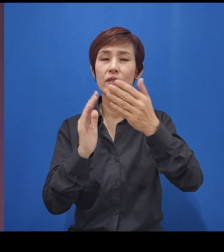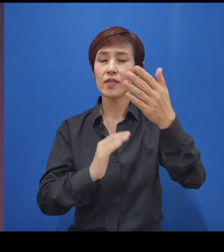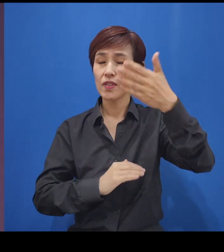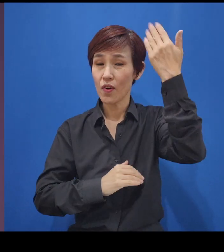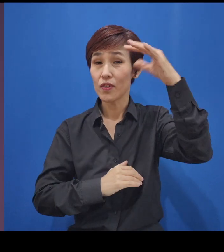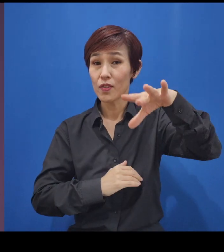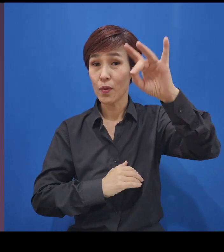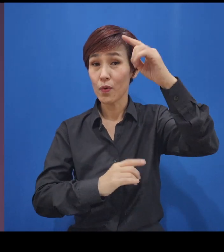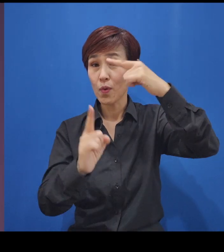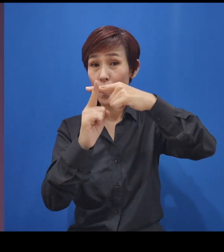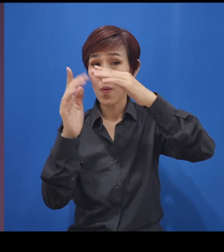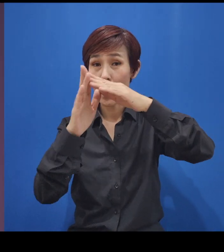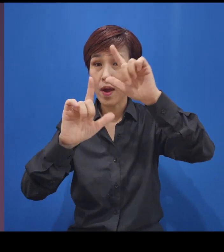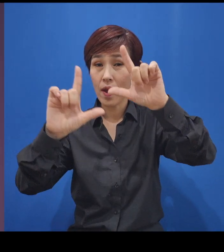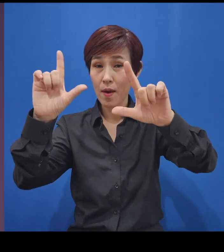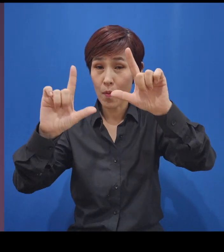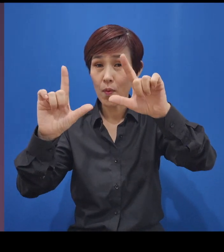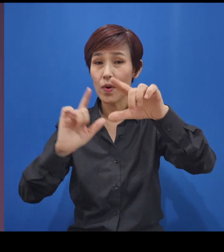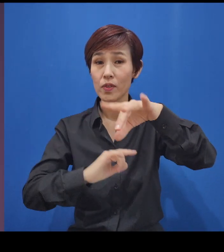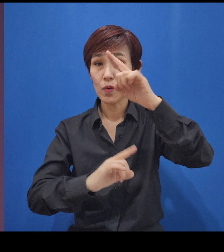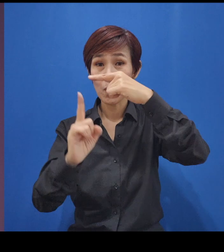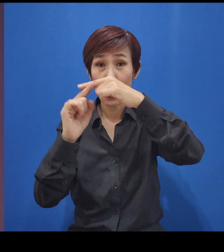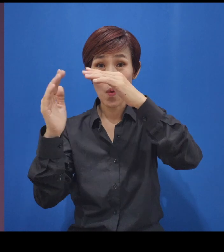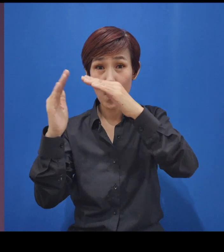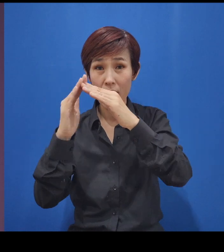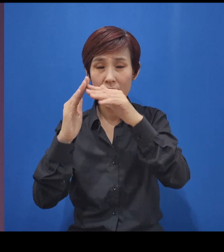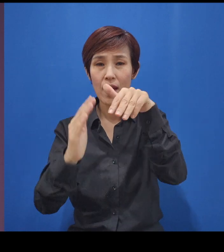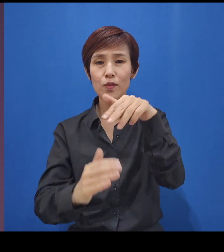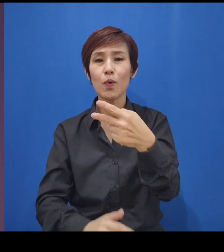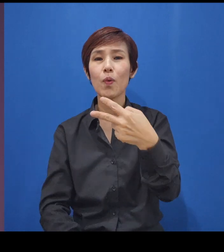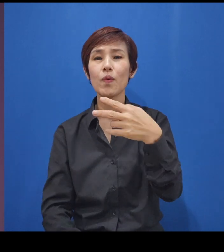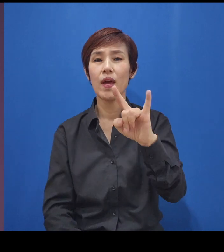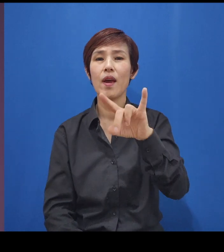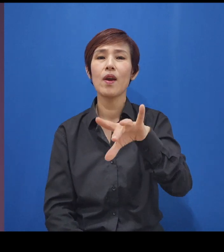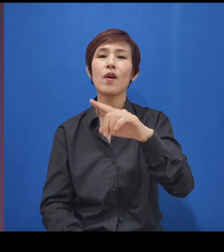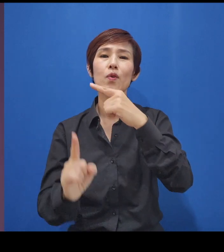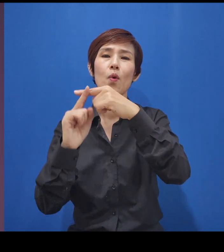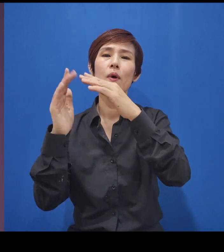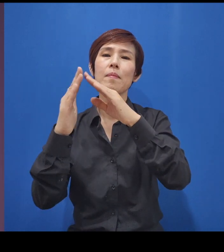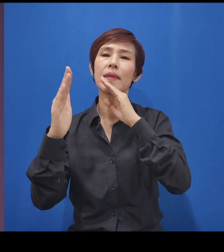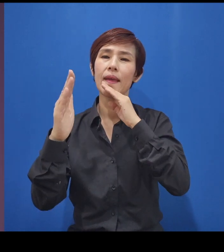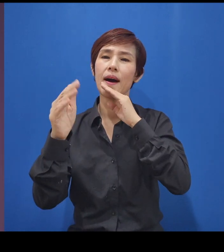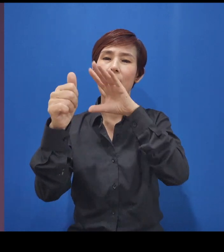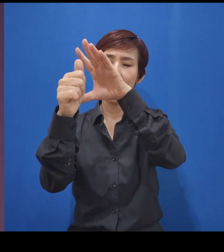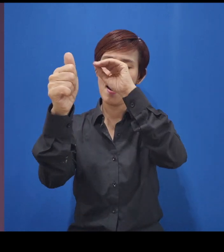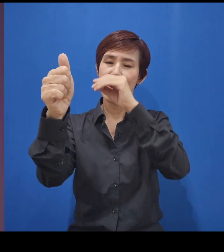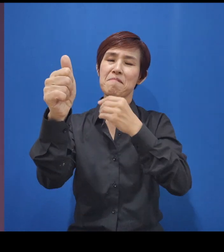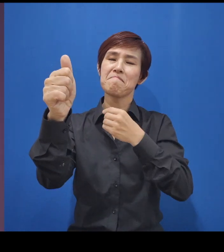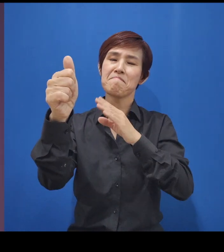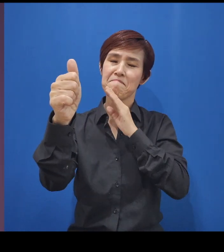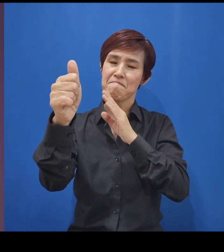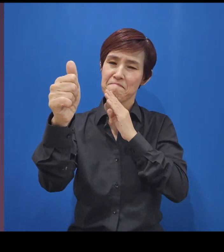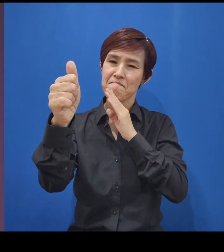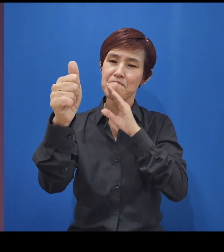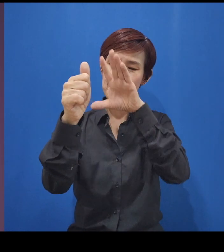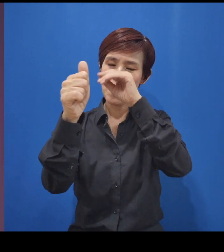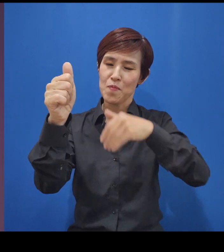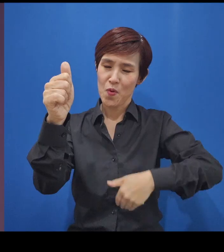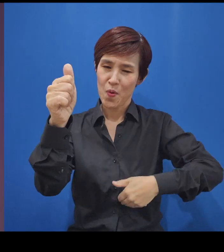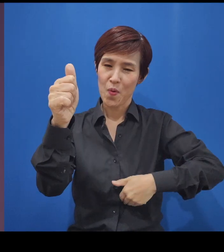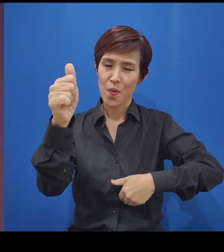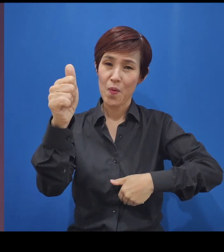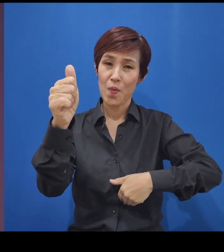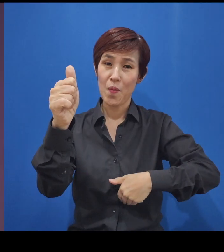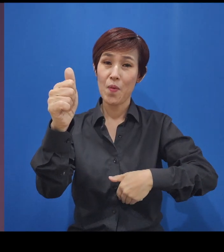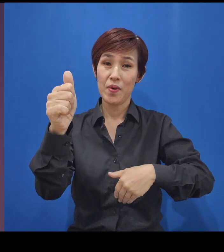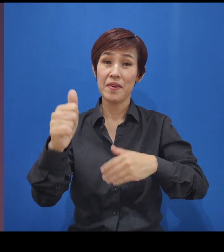보고 초대교회라, 우리가 흠모할 만한 교회라, 그렇게 말할 수 있게 됐죠.